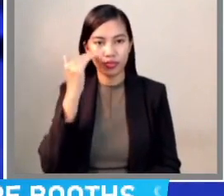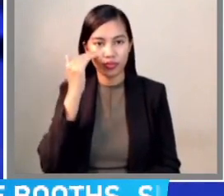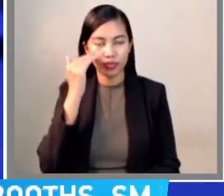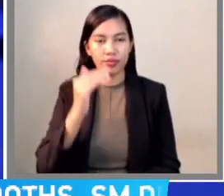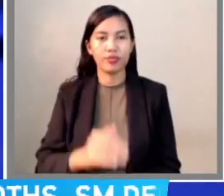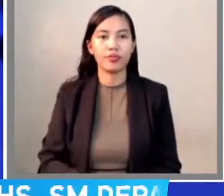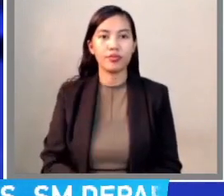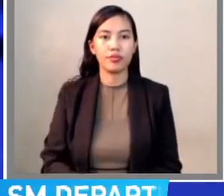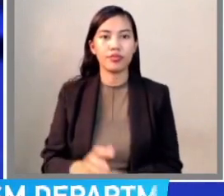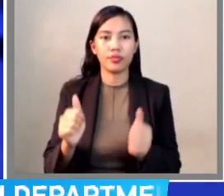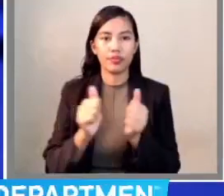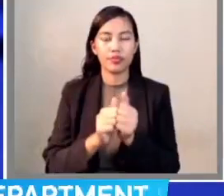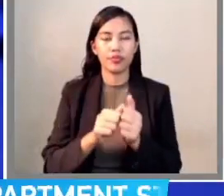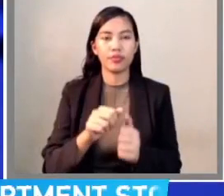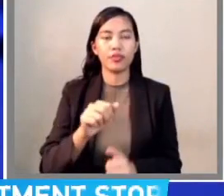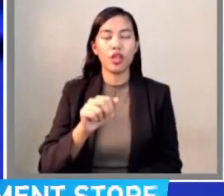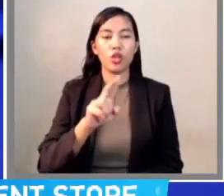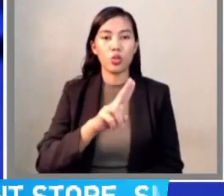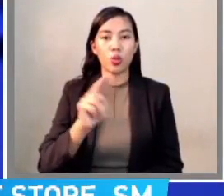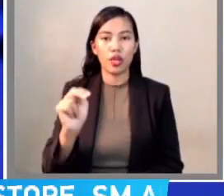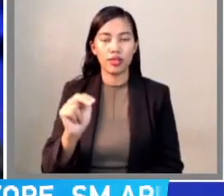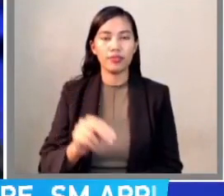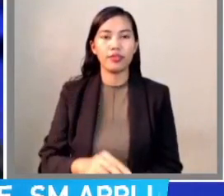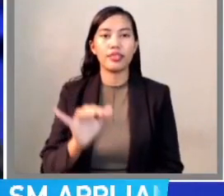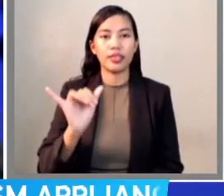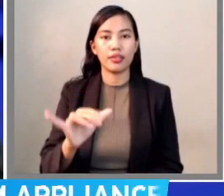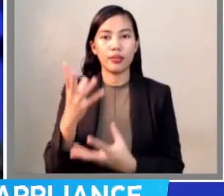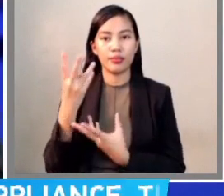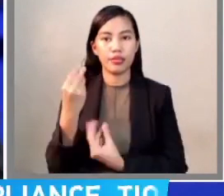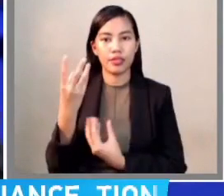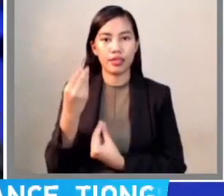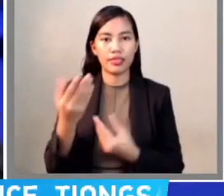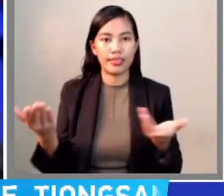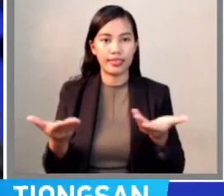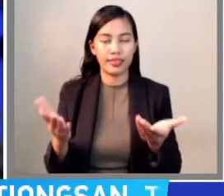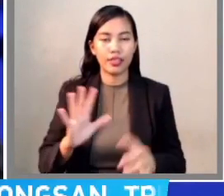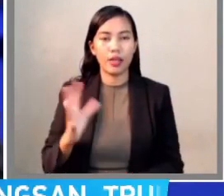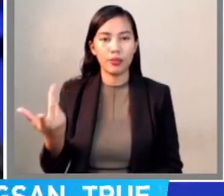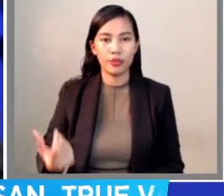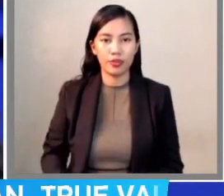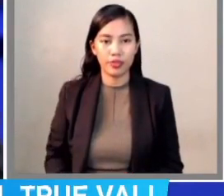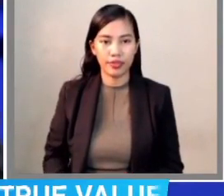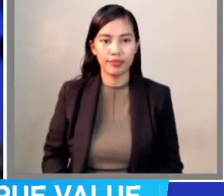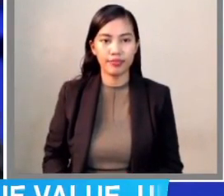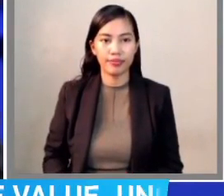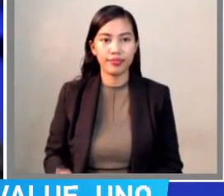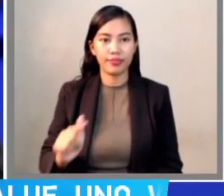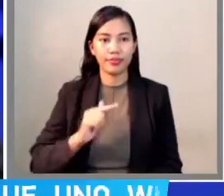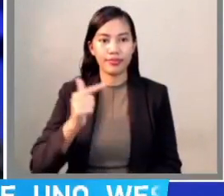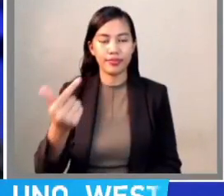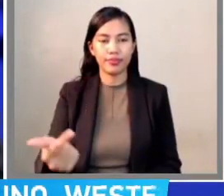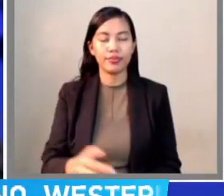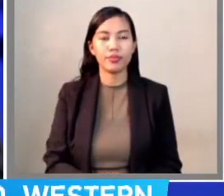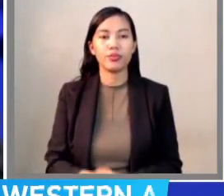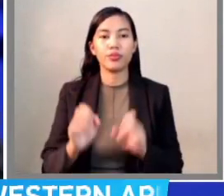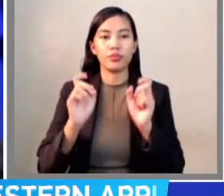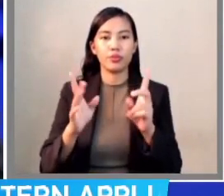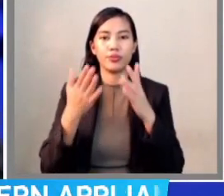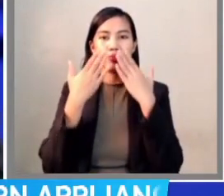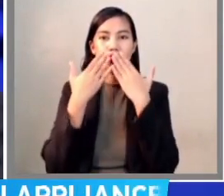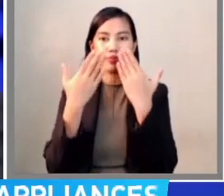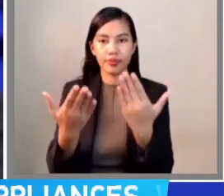United Nations. Yan muna ang pinakasariwang balita mula rito sa Phnom Penh, Cambodia. Sa inyo dyan, Chino. Maraming salamat, Maris Umali.